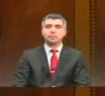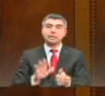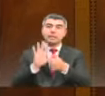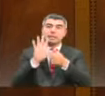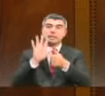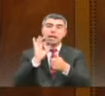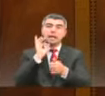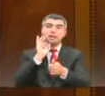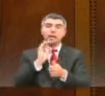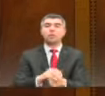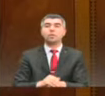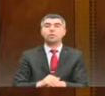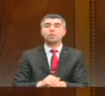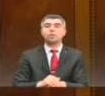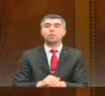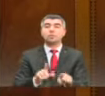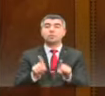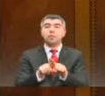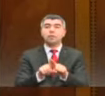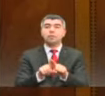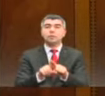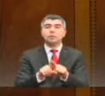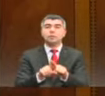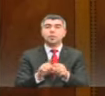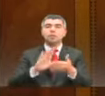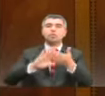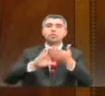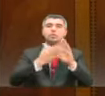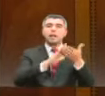المحور الأول هو تعزيز دور المجتمع المدني